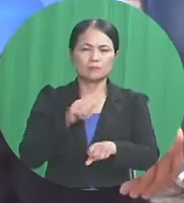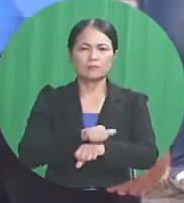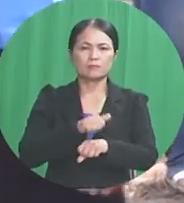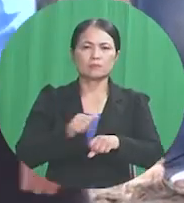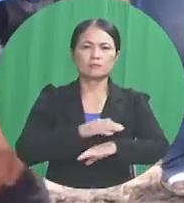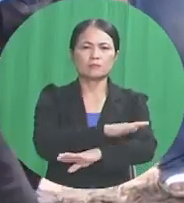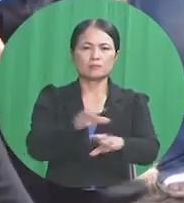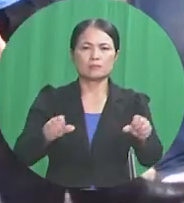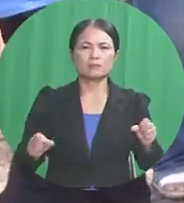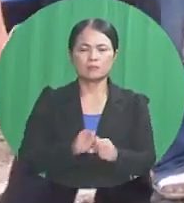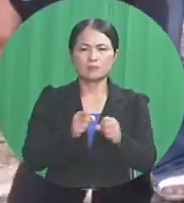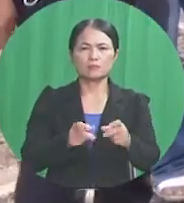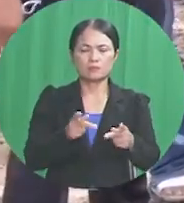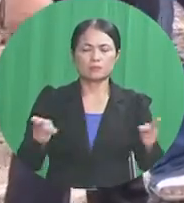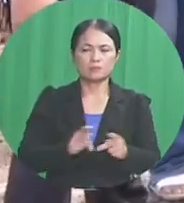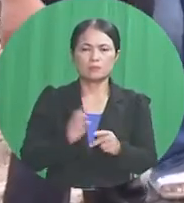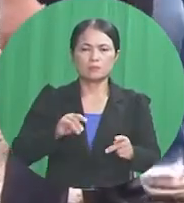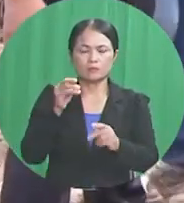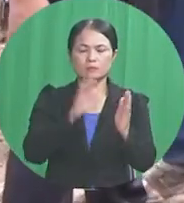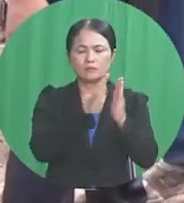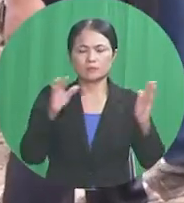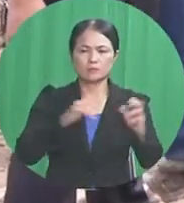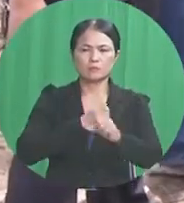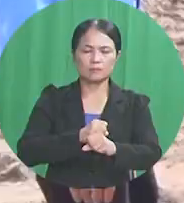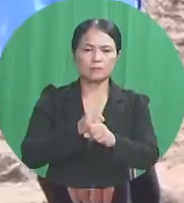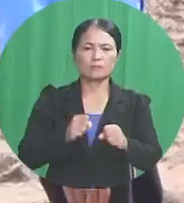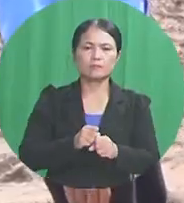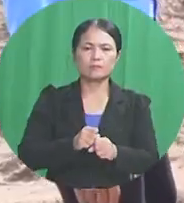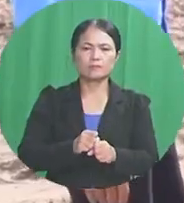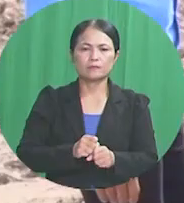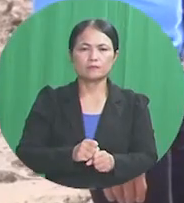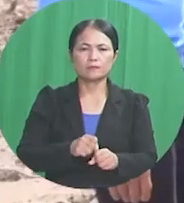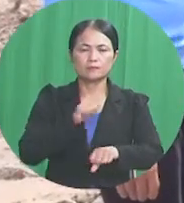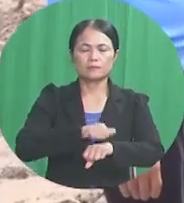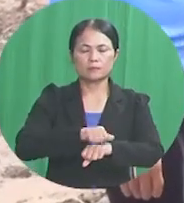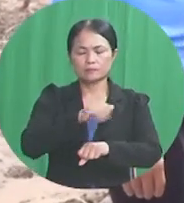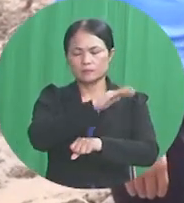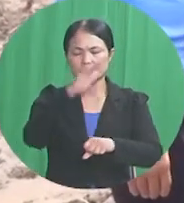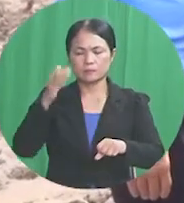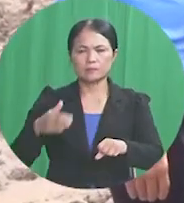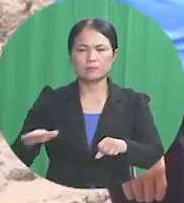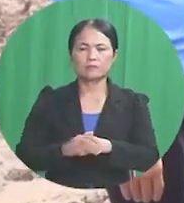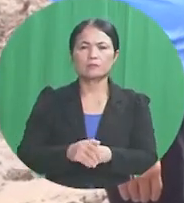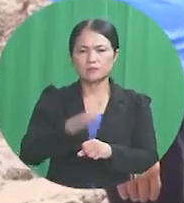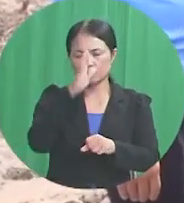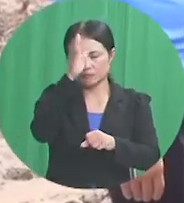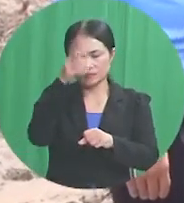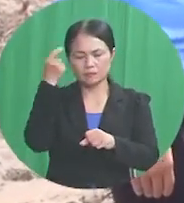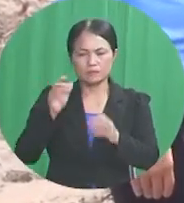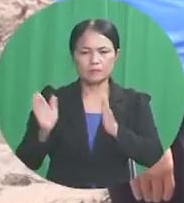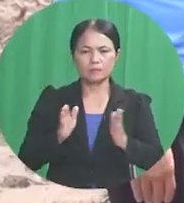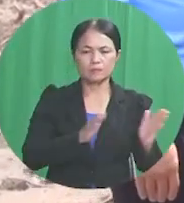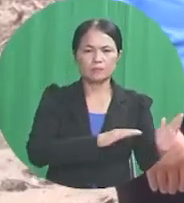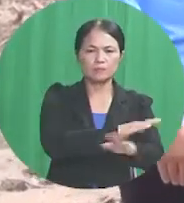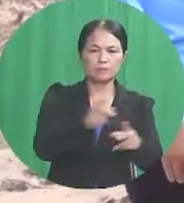กรุบกรองดับบานอุเซียนส่วนสัตว์เปรย์กาเปียหนึ่งส่วนพูดเกี่ยมพนมตาหมายหนึ่งตรายเรียบจำแผนกากรุบกรองอุเ